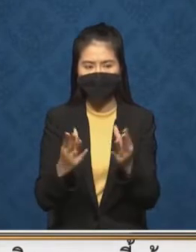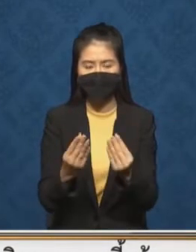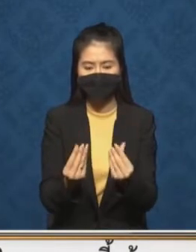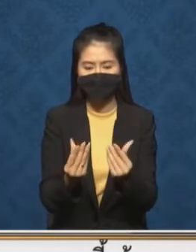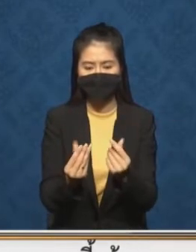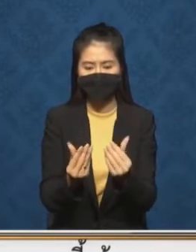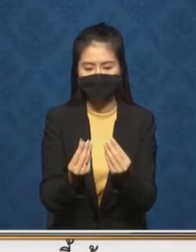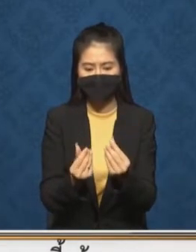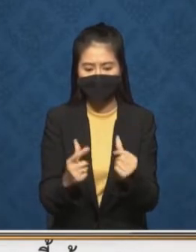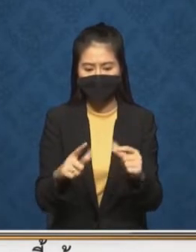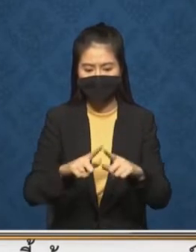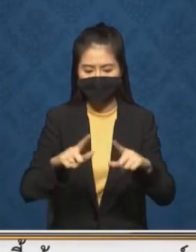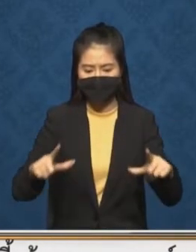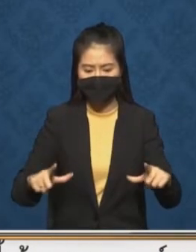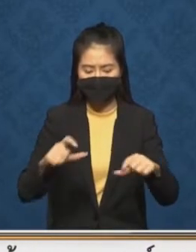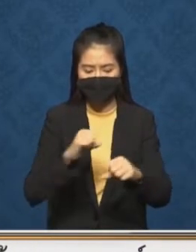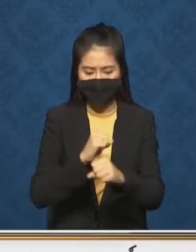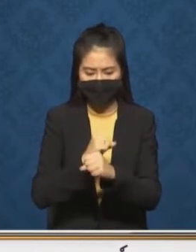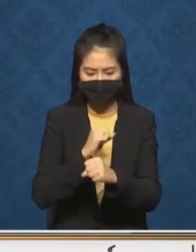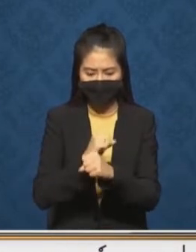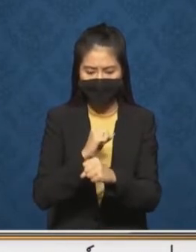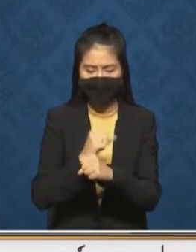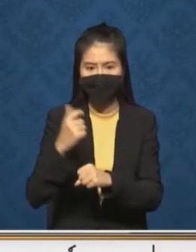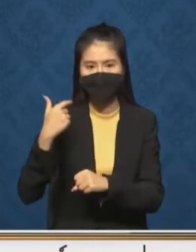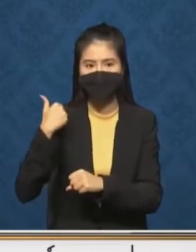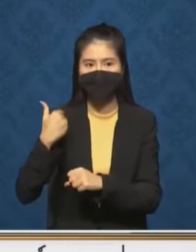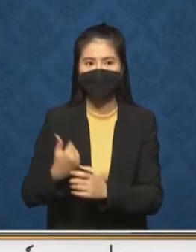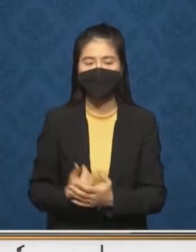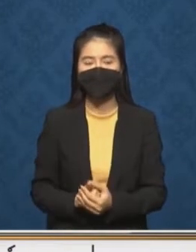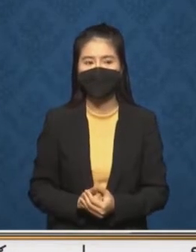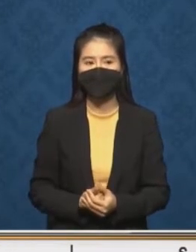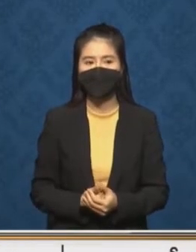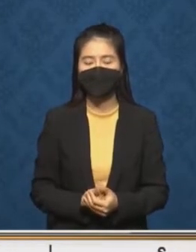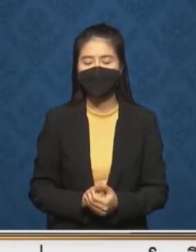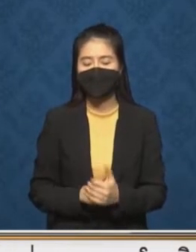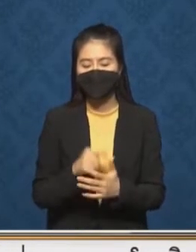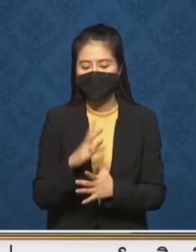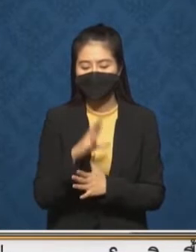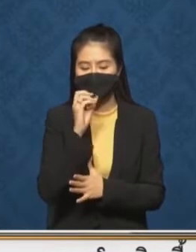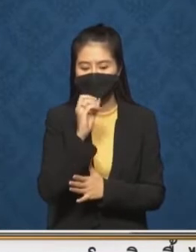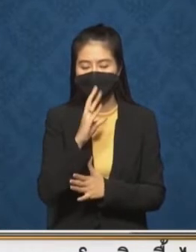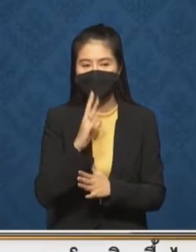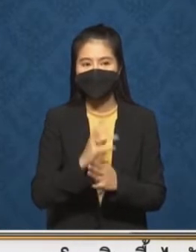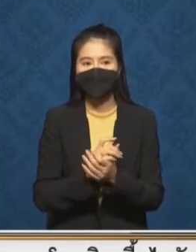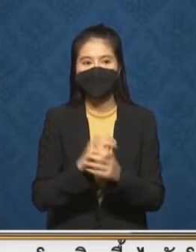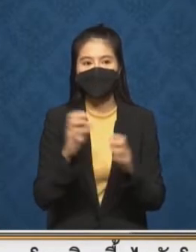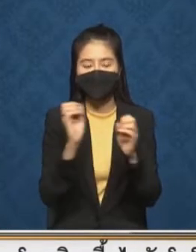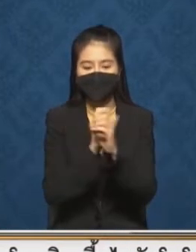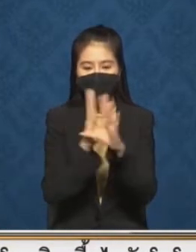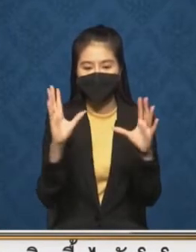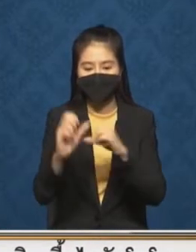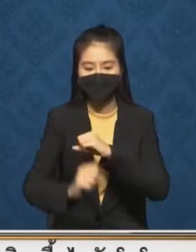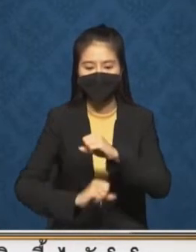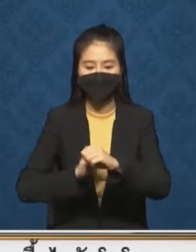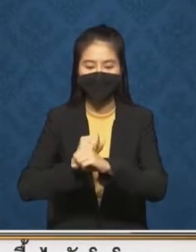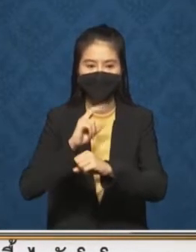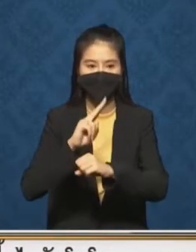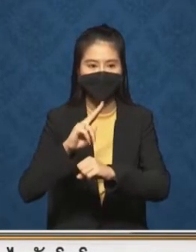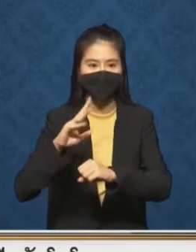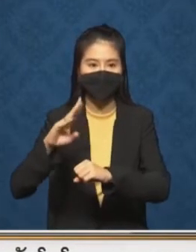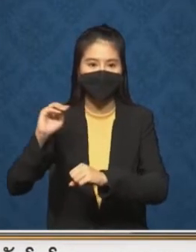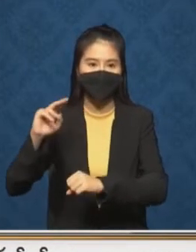เพื่อพยายามทำ One Mapขึ้มาใช่ไครับมัเปตัวชี้ใหเหนชัดเจนปี 4-3สมัย